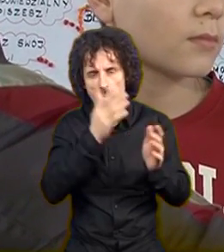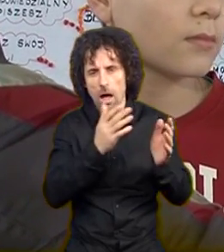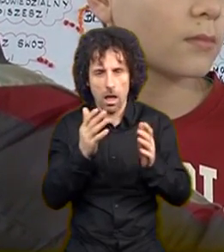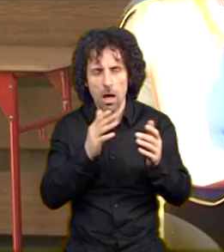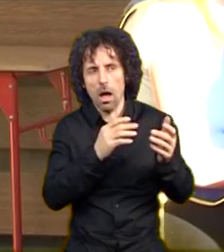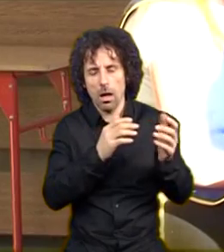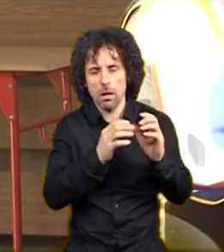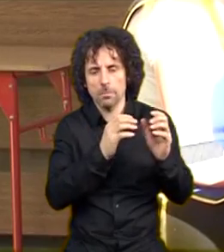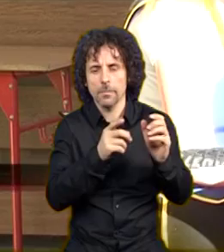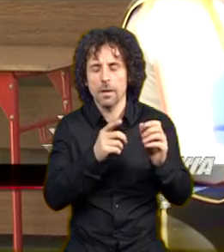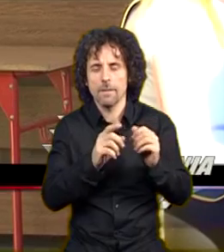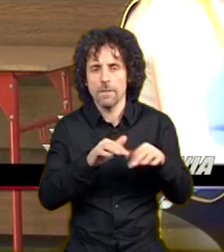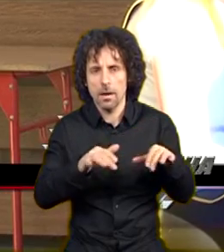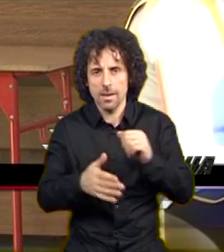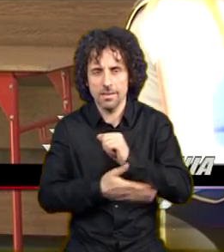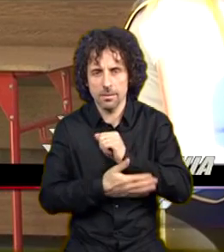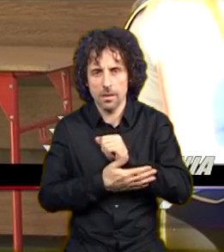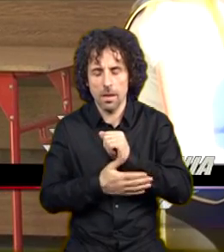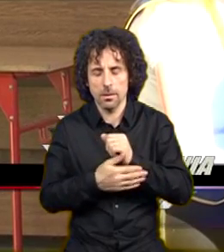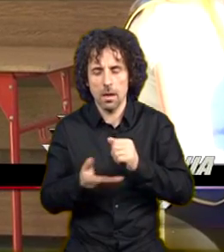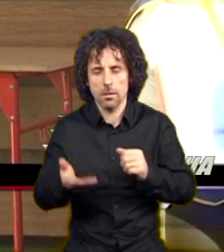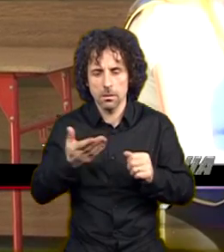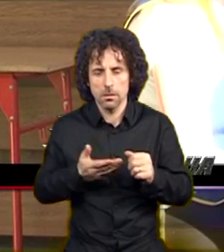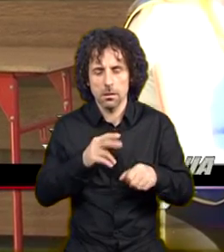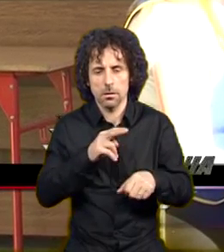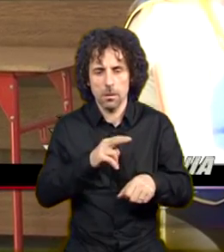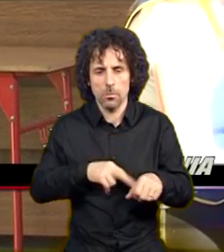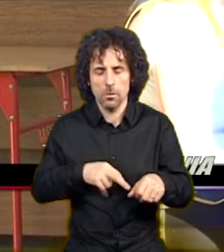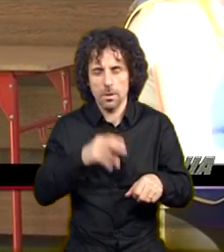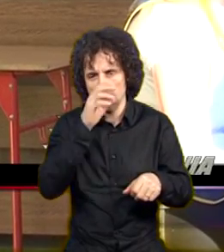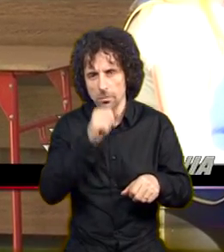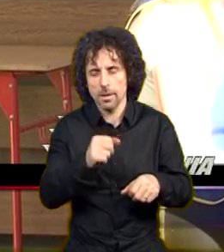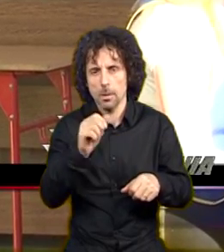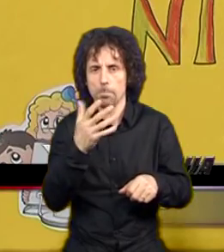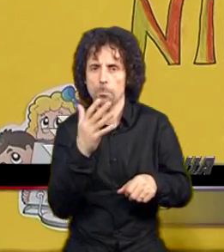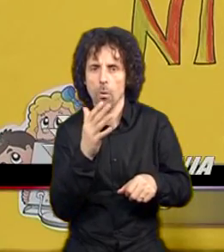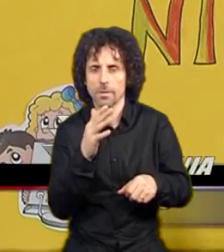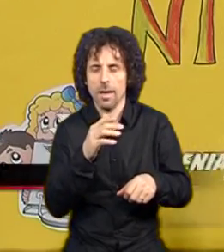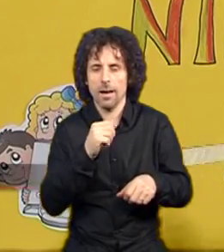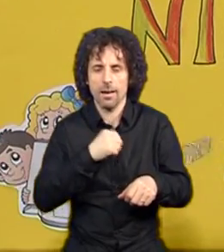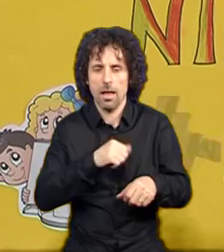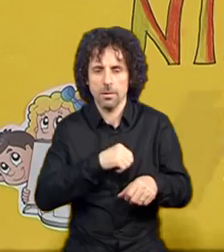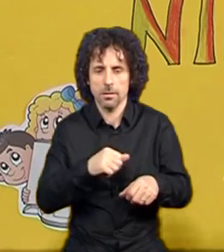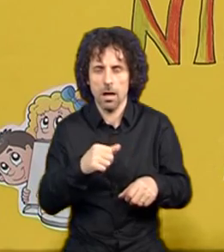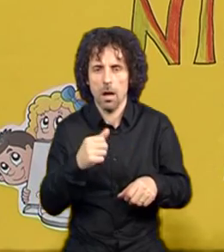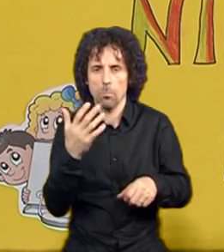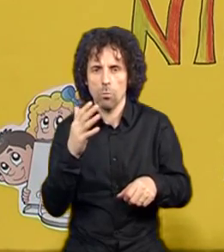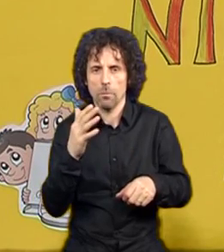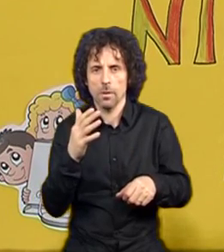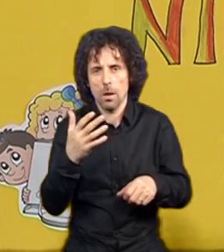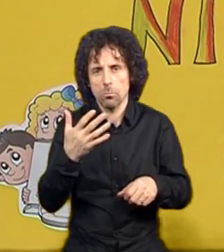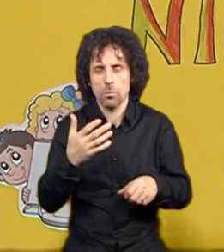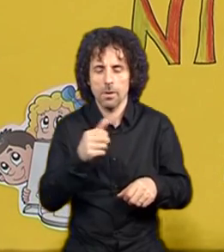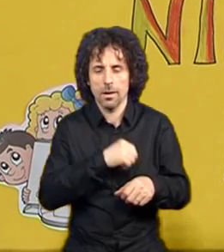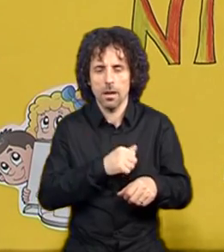co się zna w realu. To tylko kilka z wielu zasad, które podali nam zabrzańscy piątoklasiści. Ich wiedza na temat zagrożeń w sieci